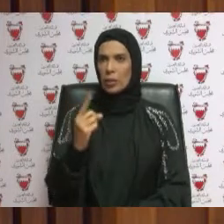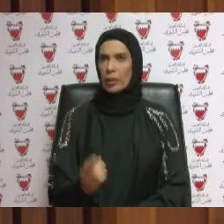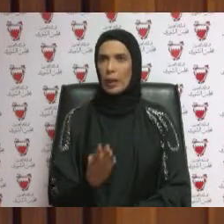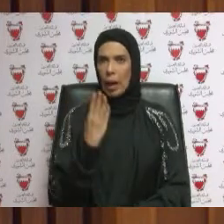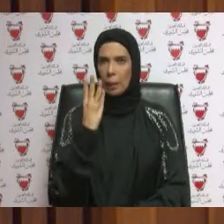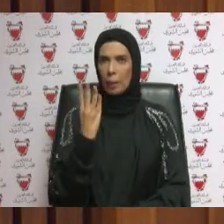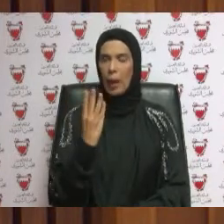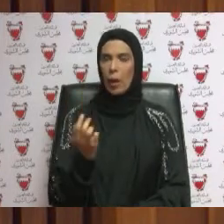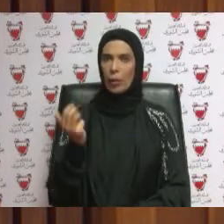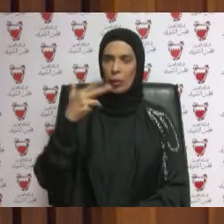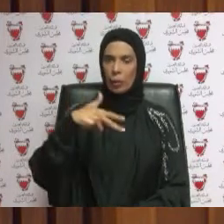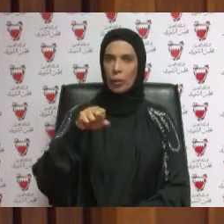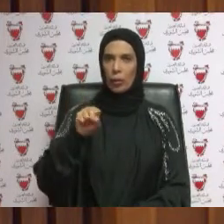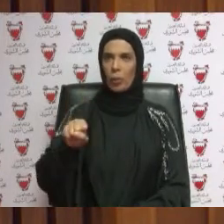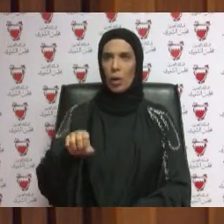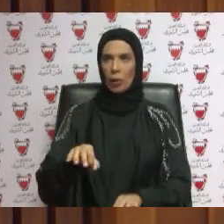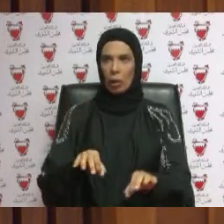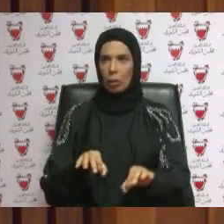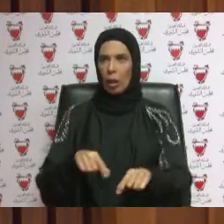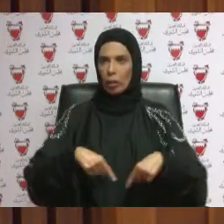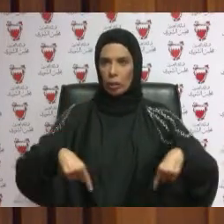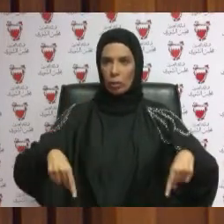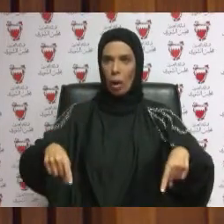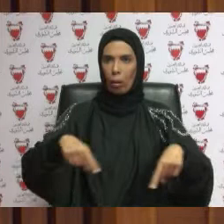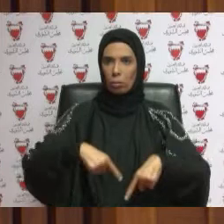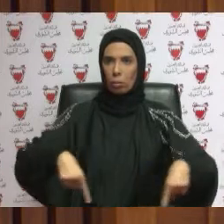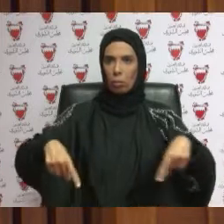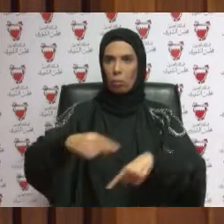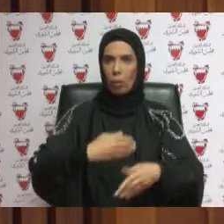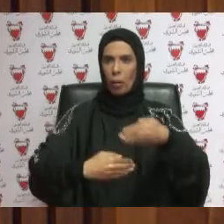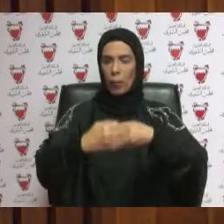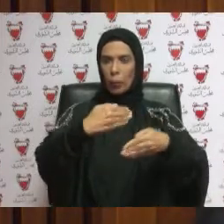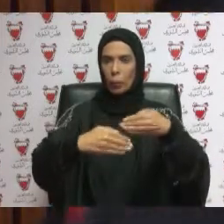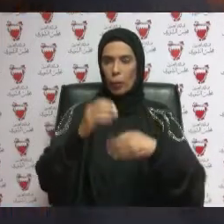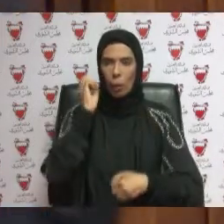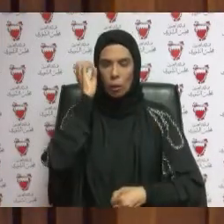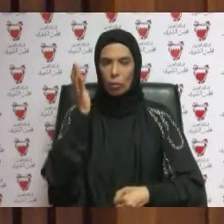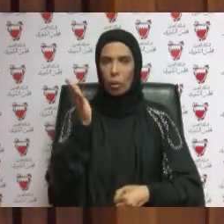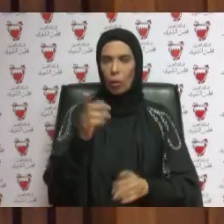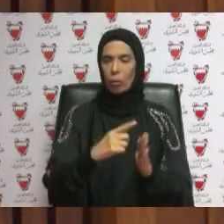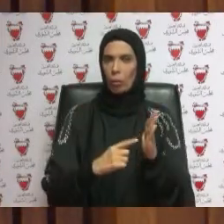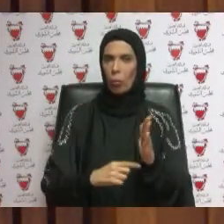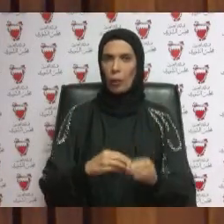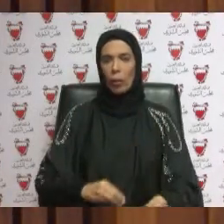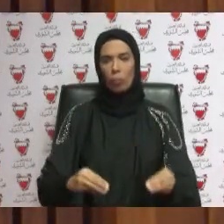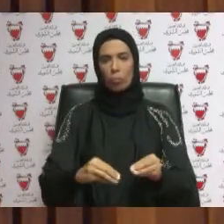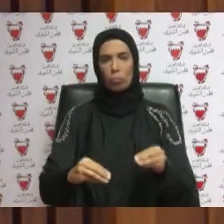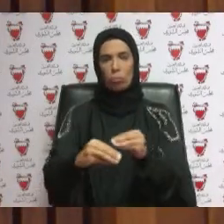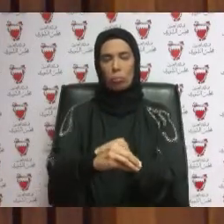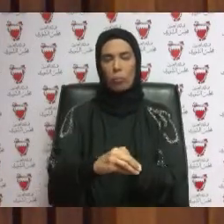1994 بشأن التخطيط العمراني المعد في ضوء الاقتراح بقانون بصيغته